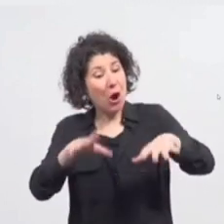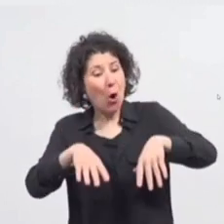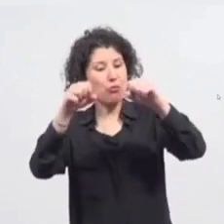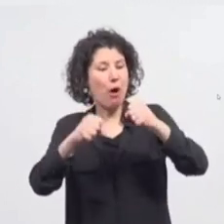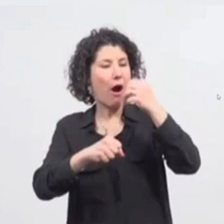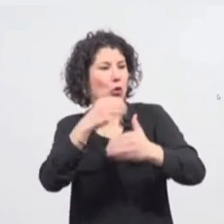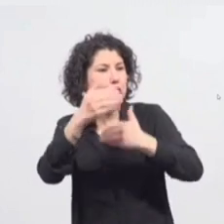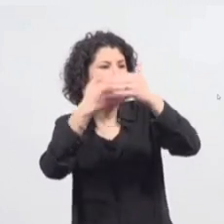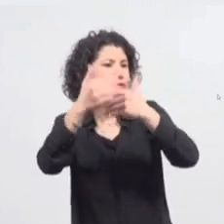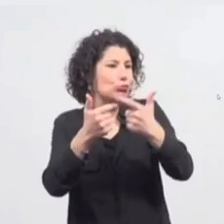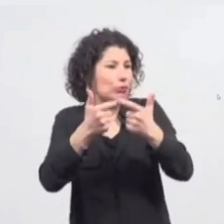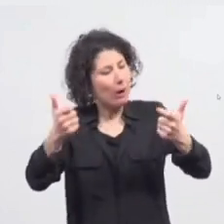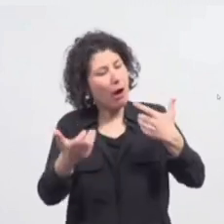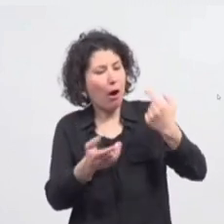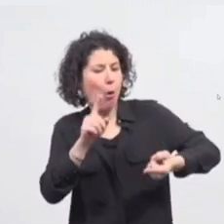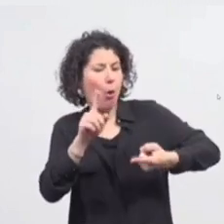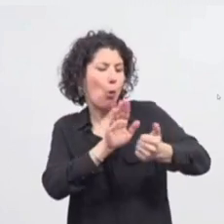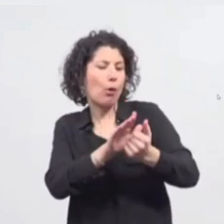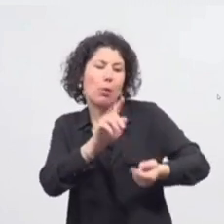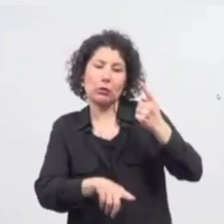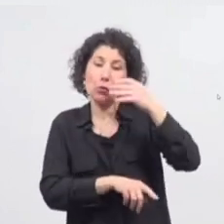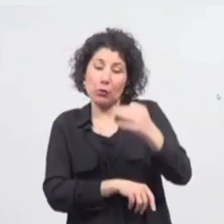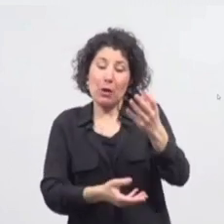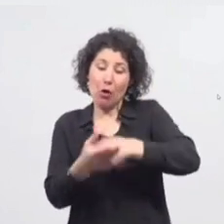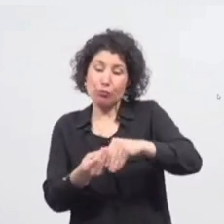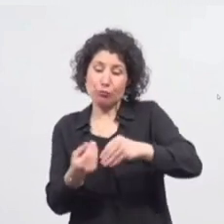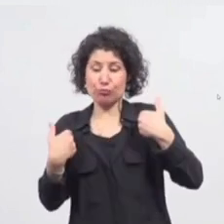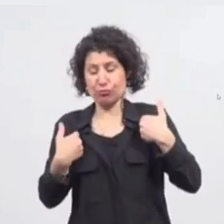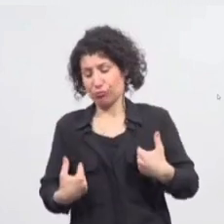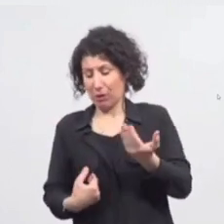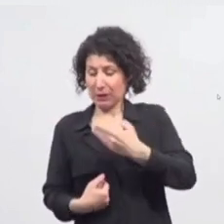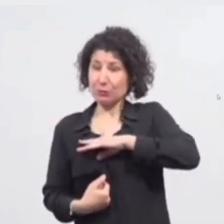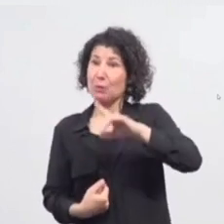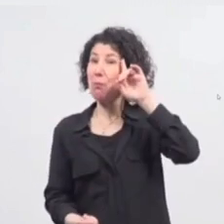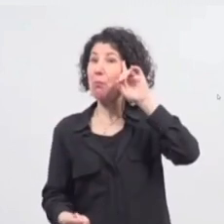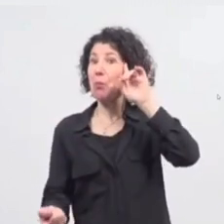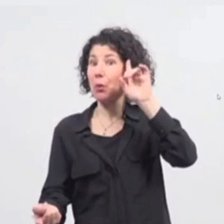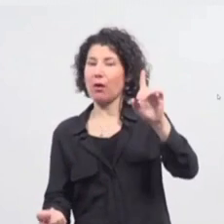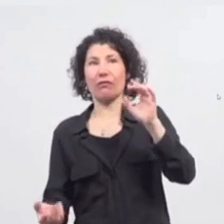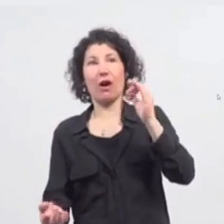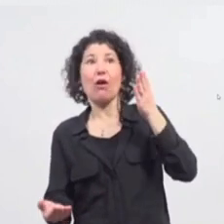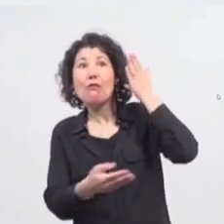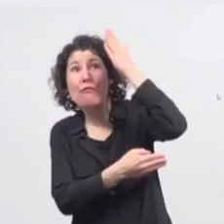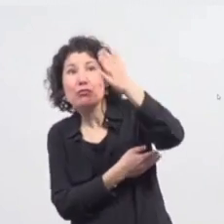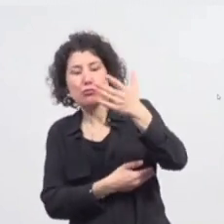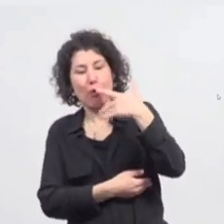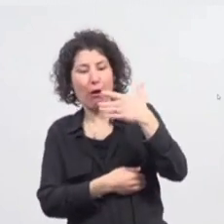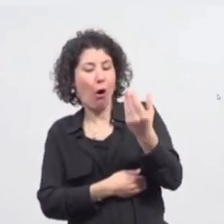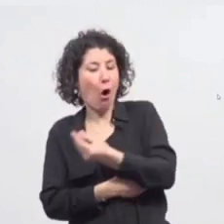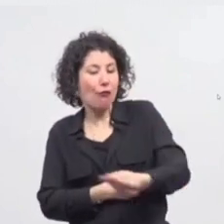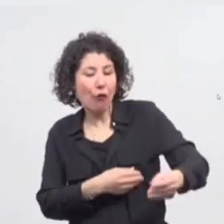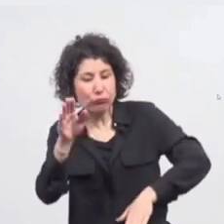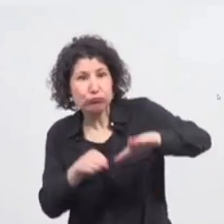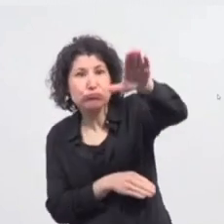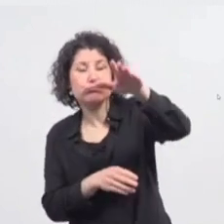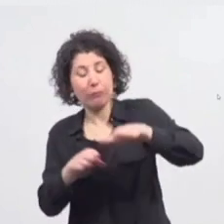communautés, mais parce que aussi c'est notre responsabilité à l'égard des générations futures. Et c'est précisément l'un des sujets de la réunion